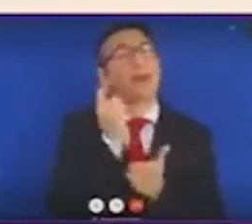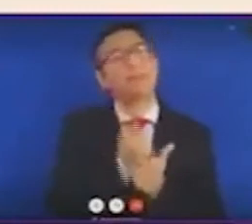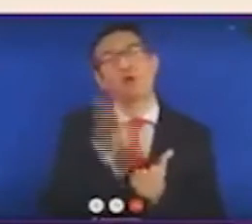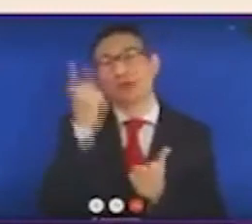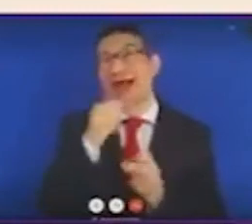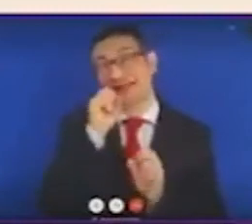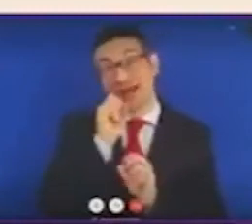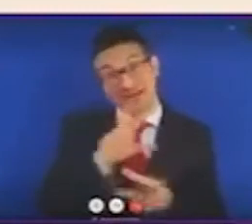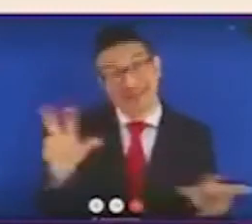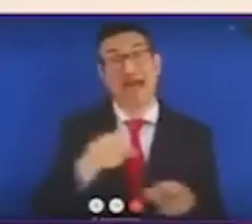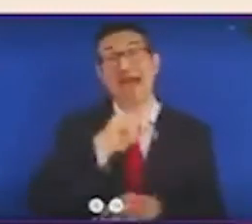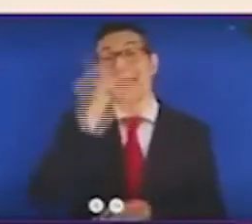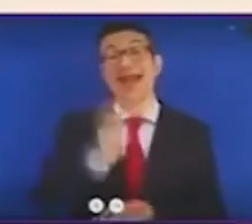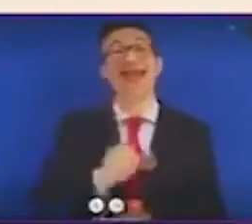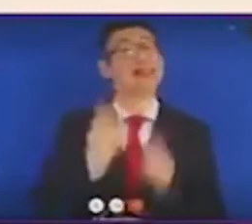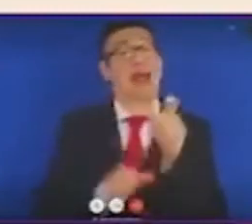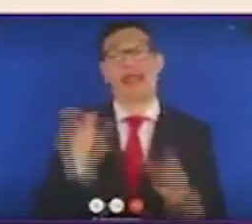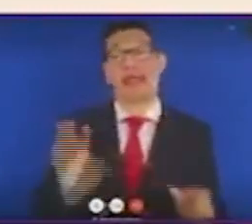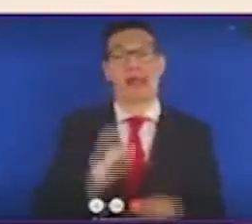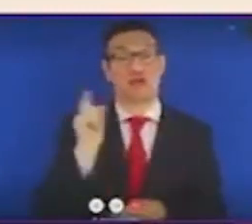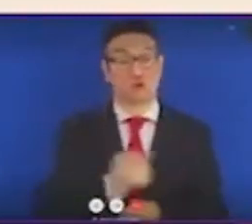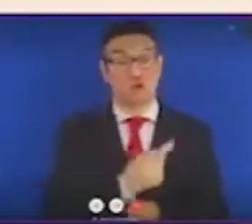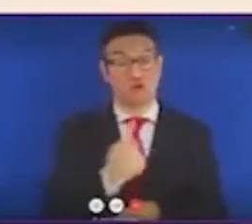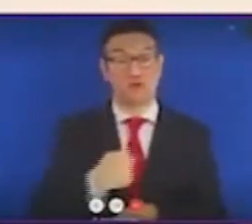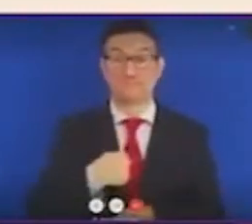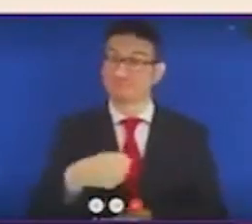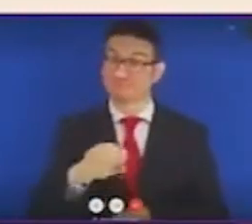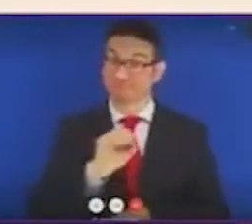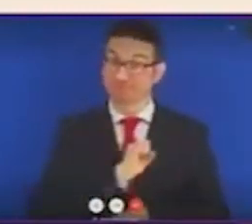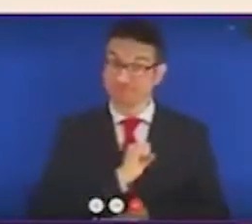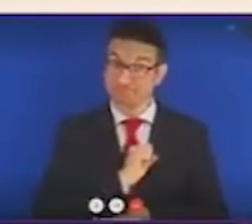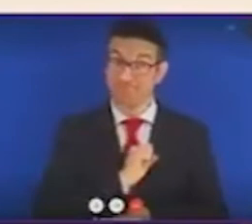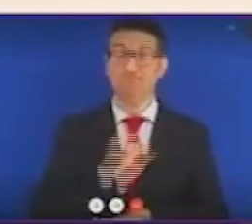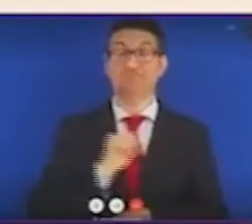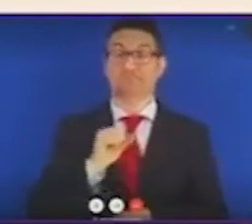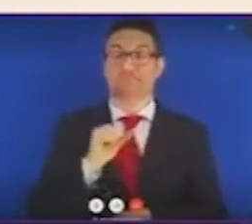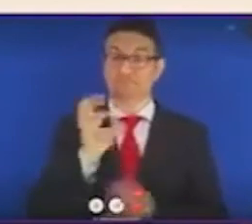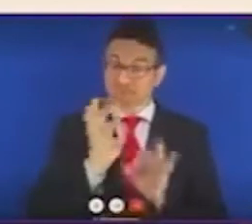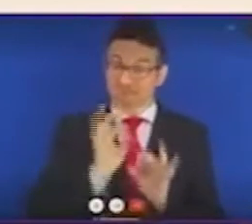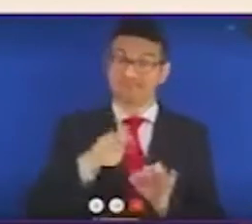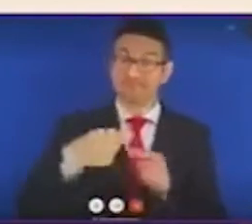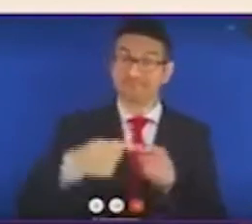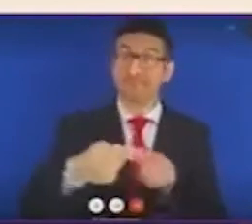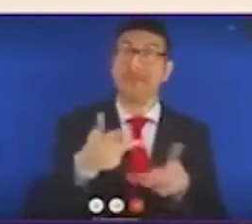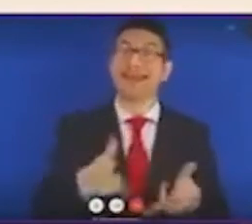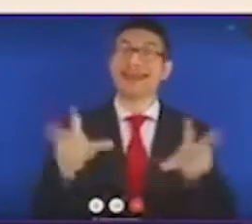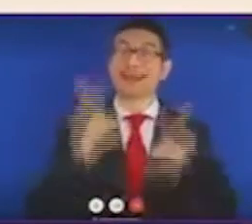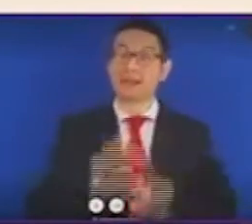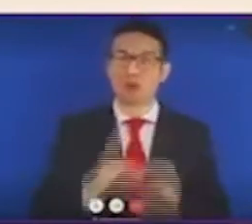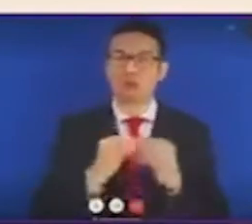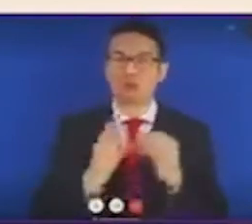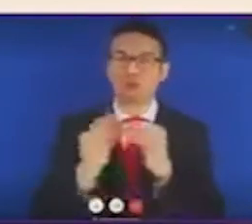che la sfida della ricostruzione dovrà basarsi su 4s